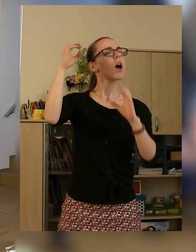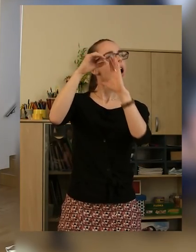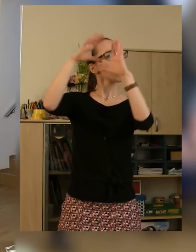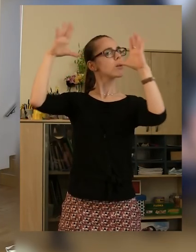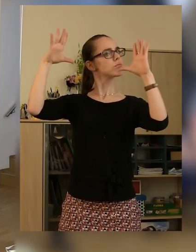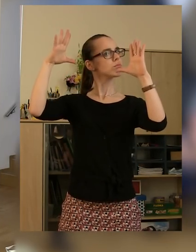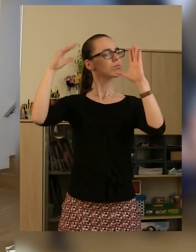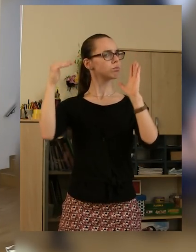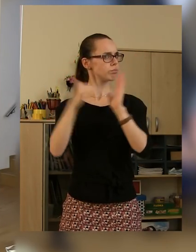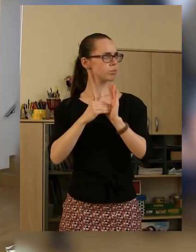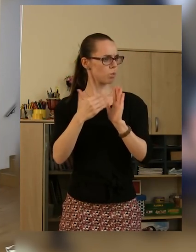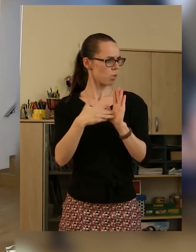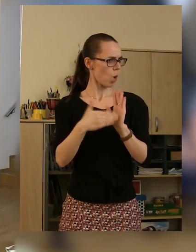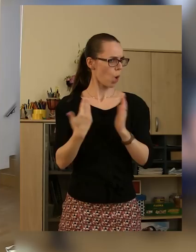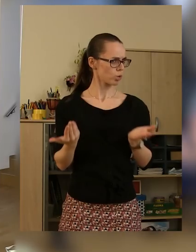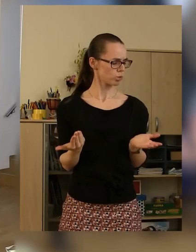důvod.